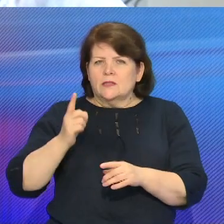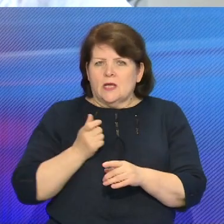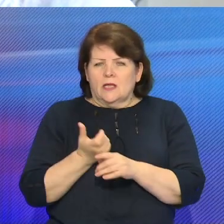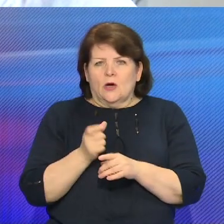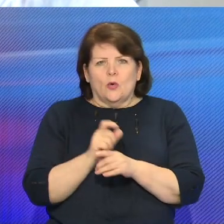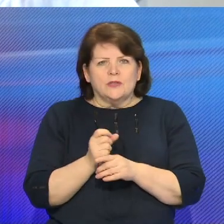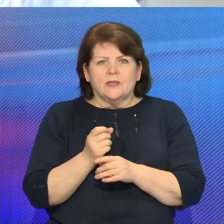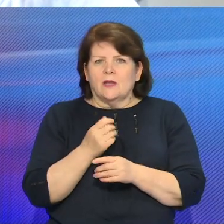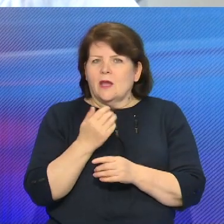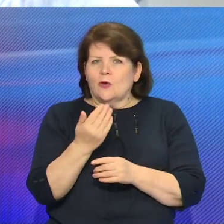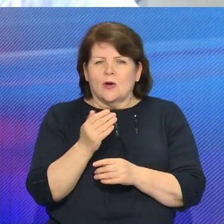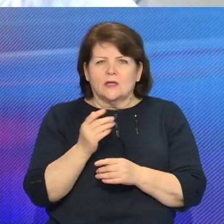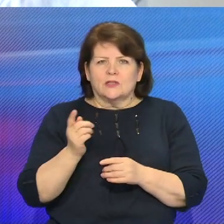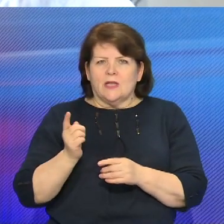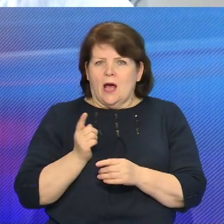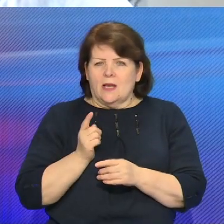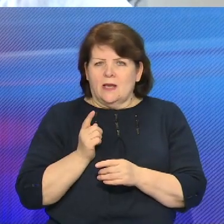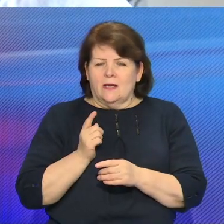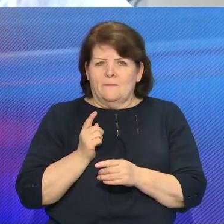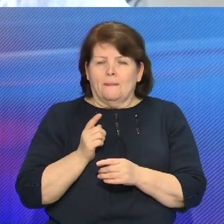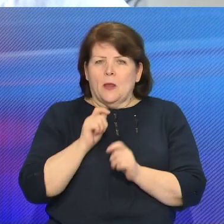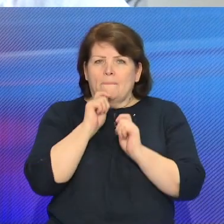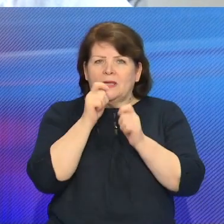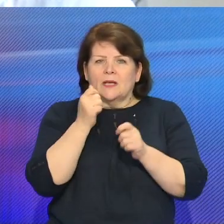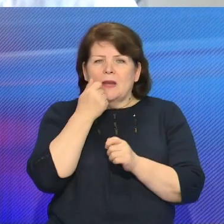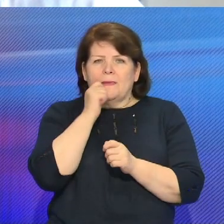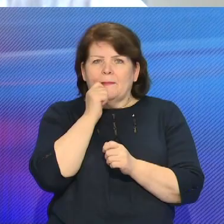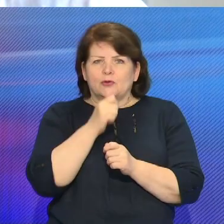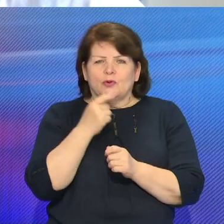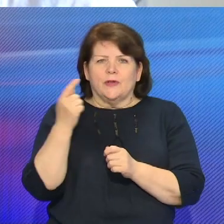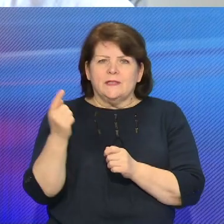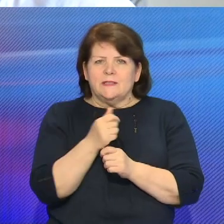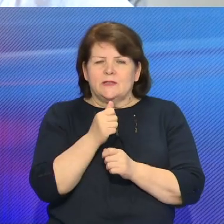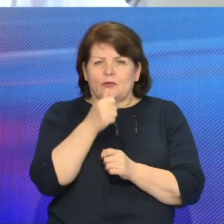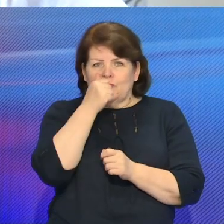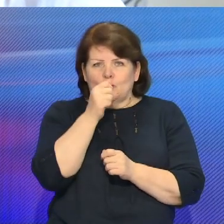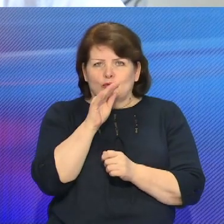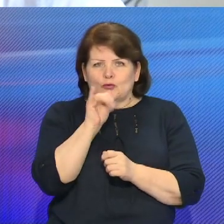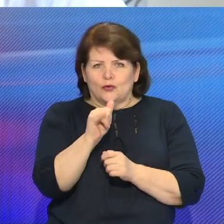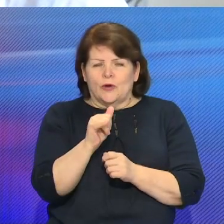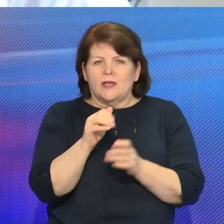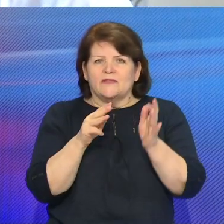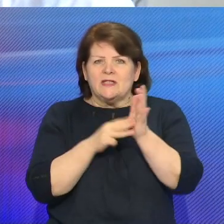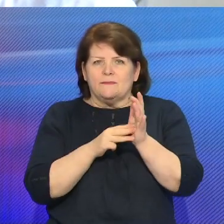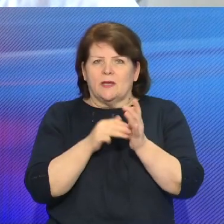ее ждали. Так скажем, подарили бабушке внучку единственную из 8 внуков.